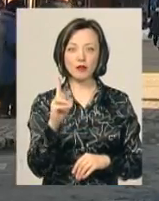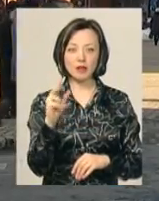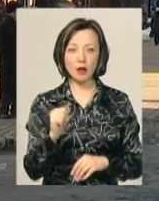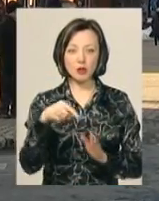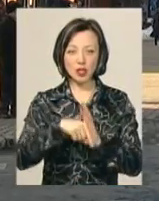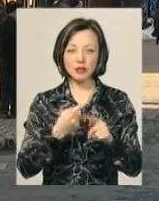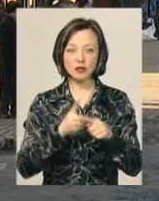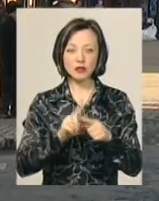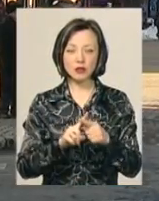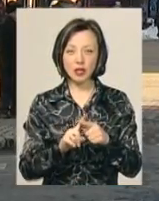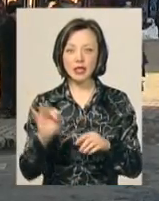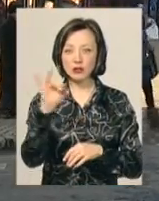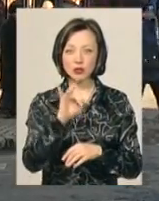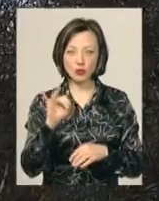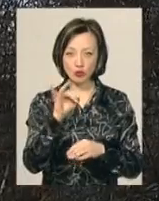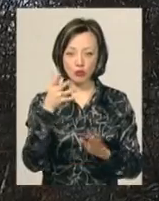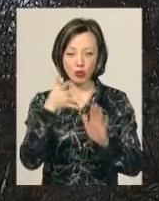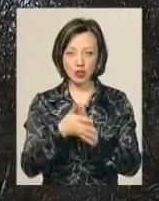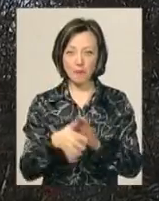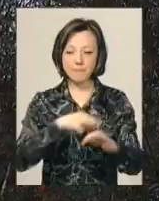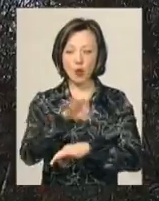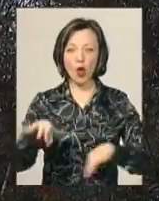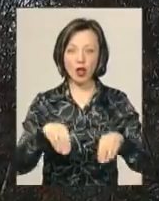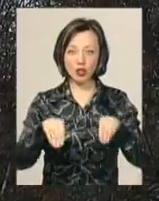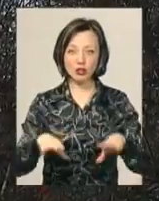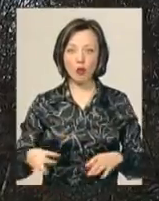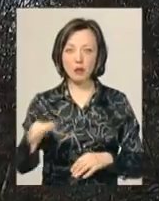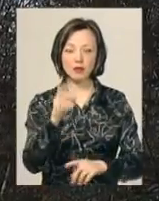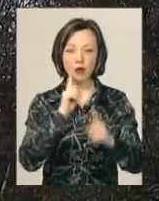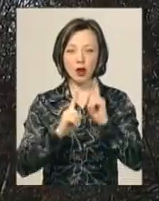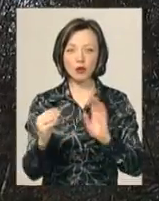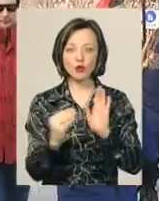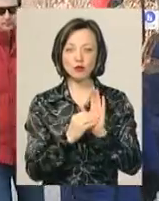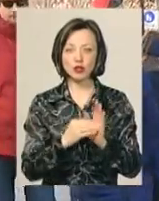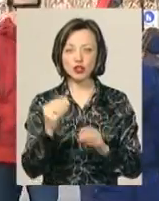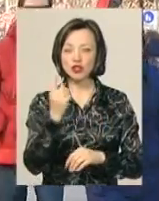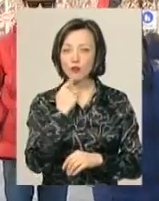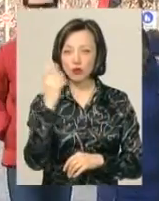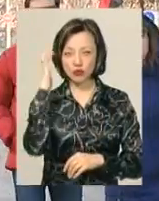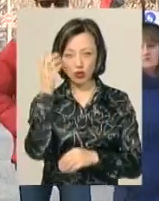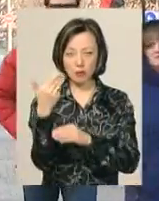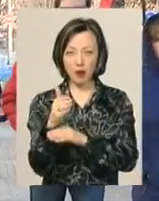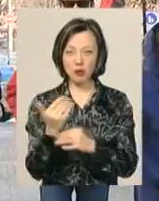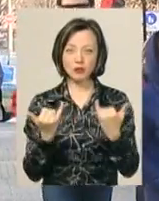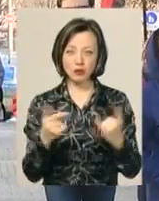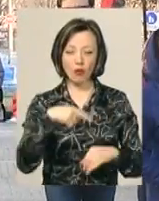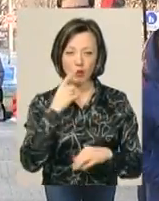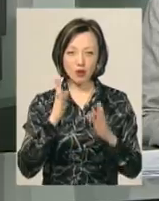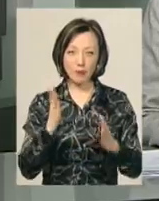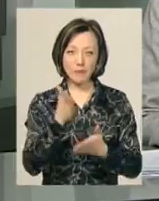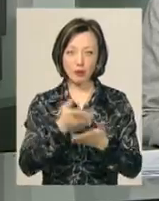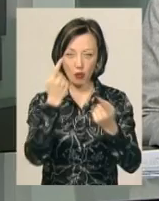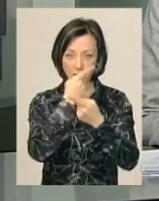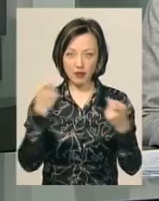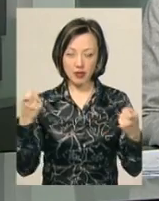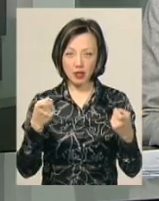цієї символіки в історичному розрізі проєкт рішення обласної ради щодо розміщення червоно-чорних стягів, про це сьогодні говоритимуть у прямому